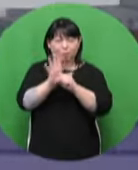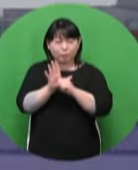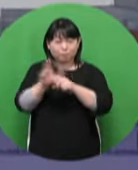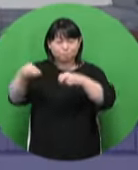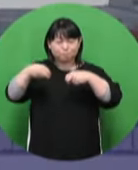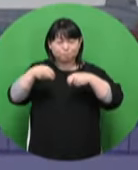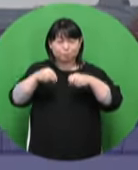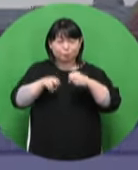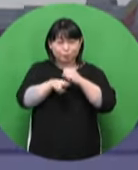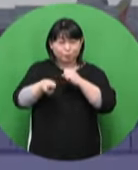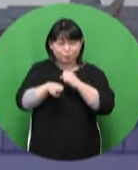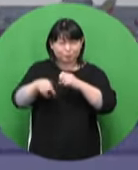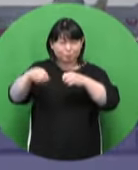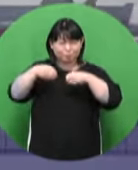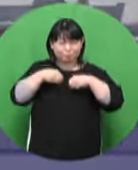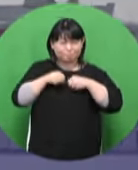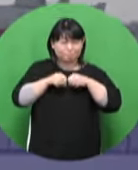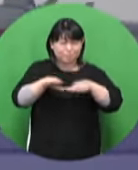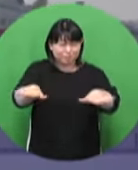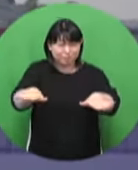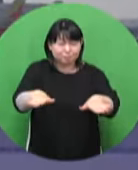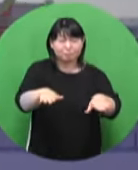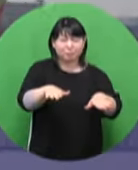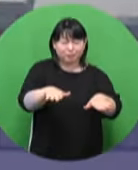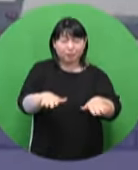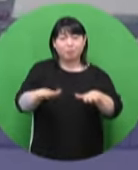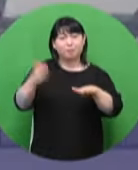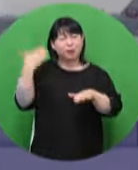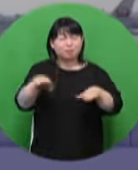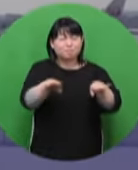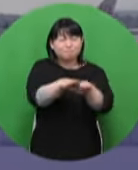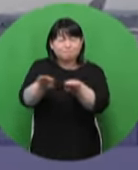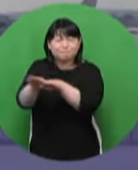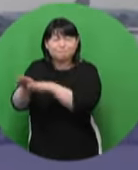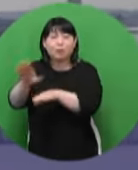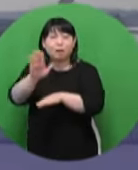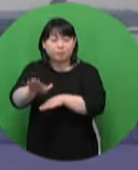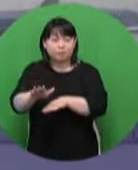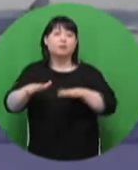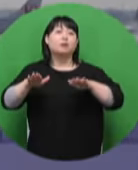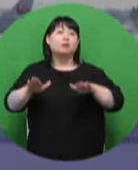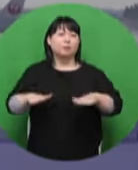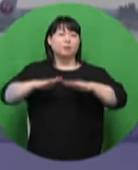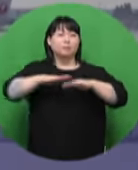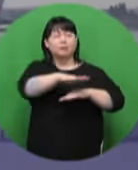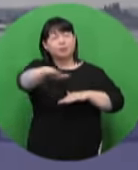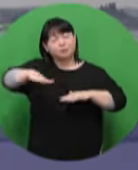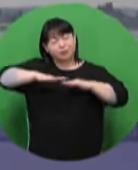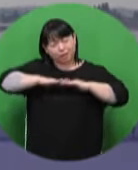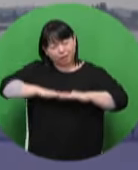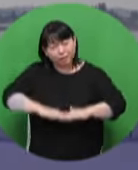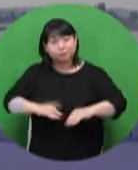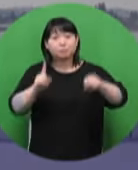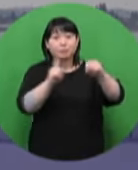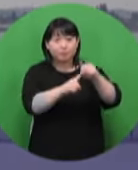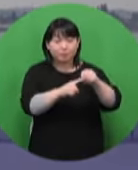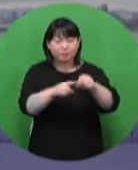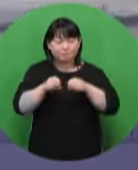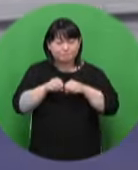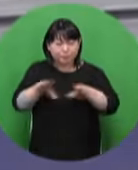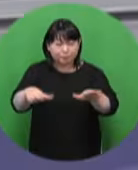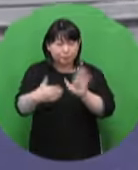症拡大の影響を受け、一時は全路線が運休となりましたが、現在は皆さんに安心してご